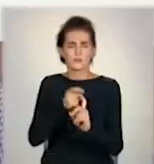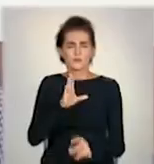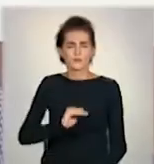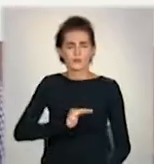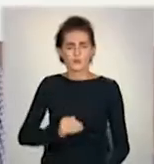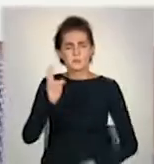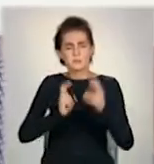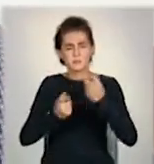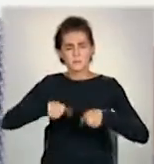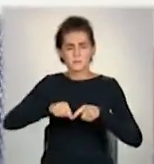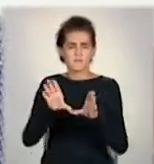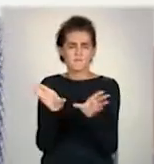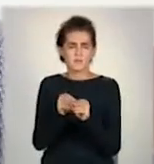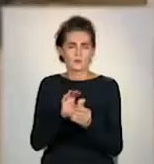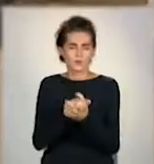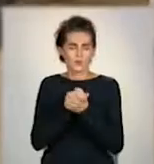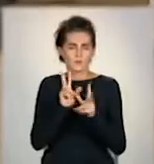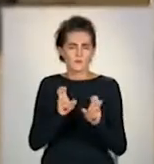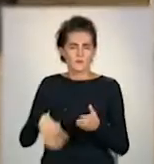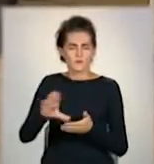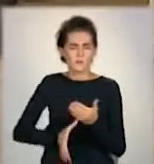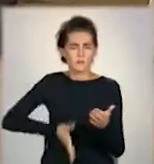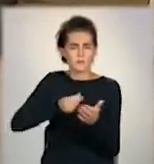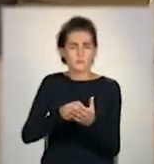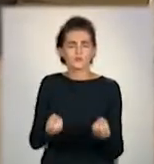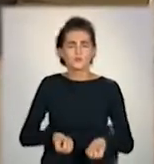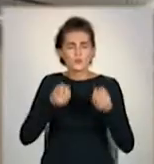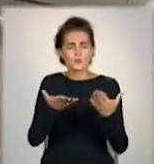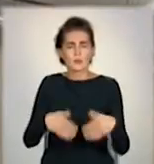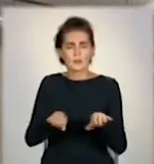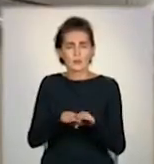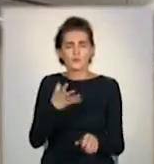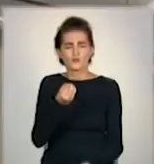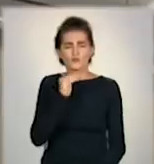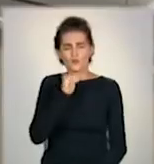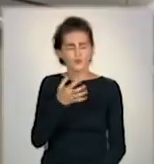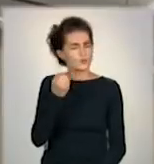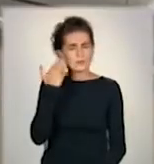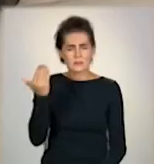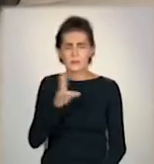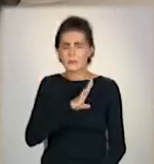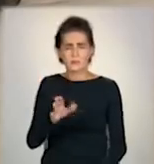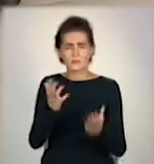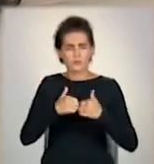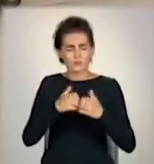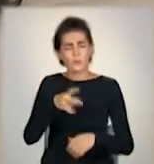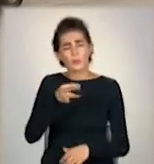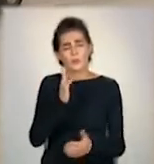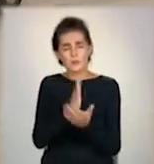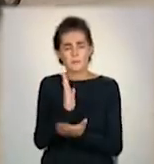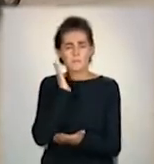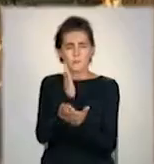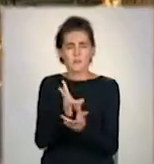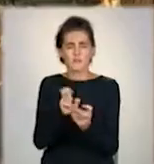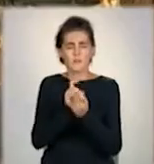до облаштування цих паркоматів. Скільки коштуватиме така парковка, чиновники ще не рахували, та й дієвих методів боротьби з